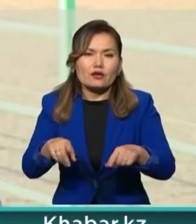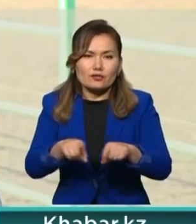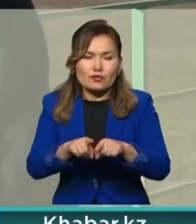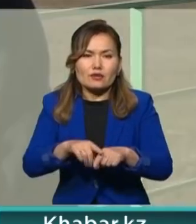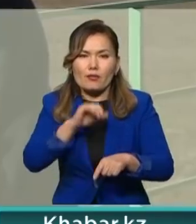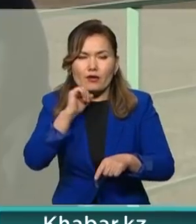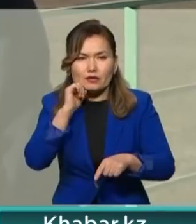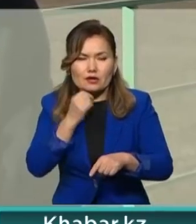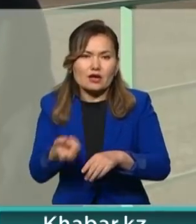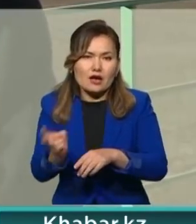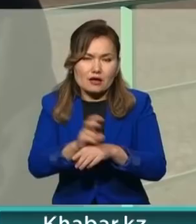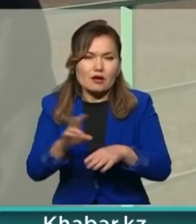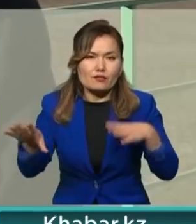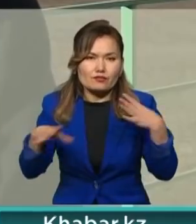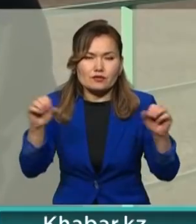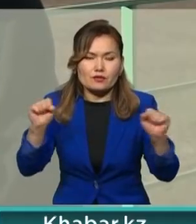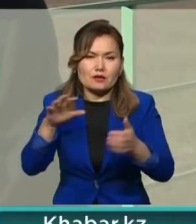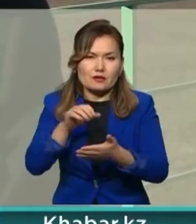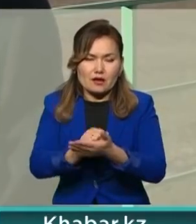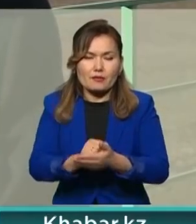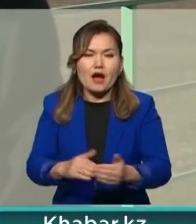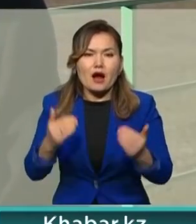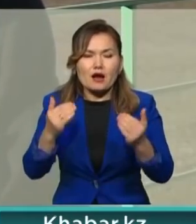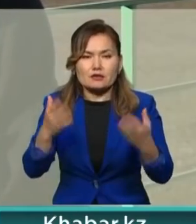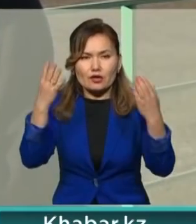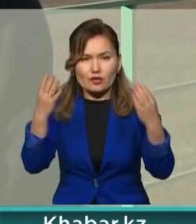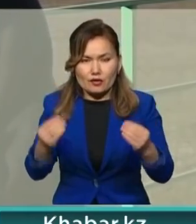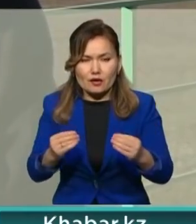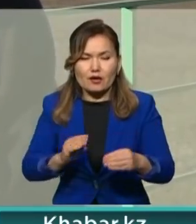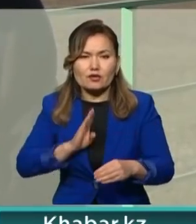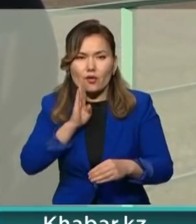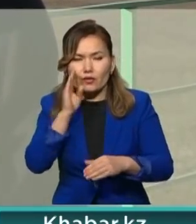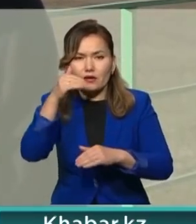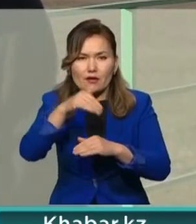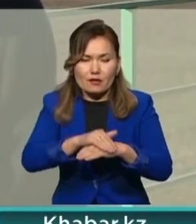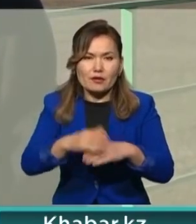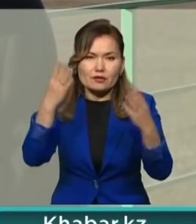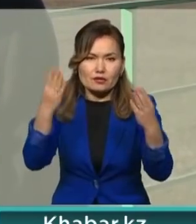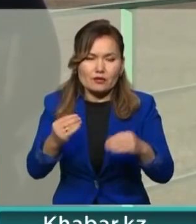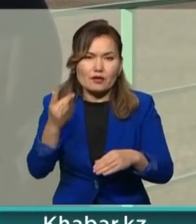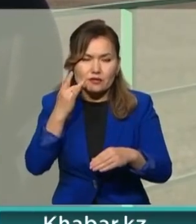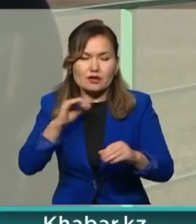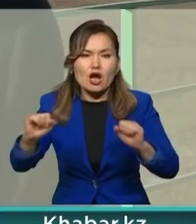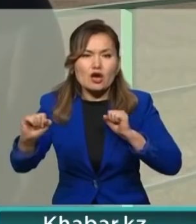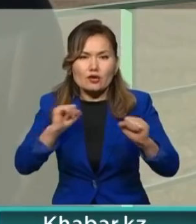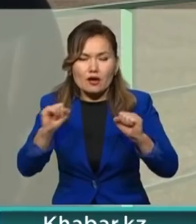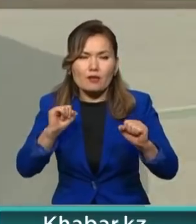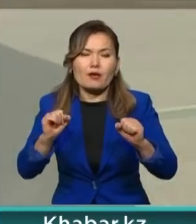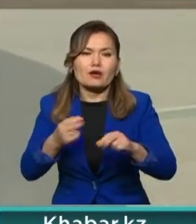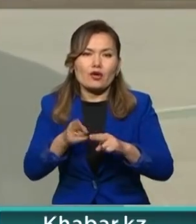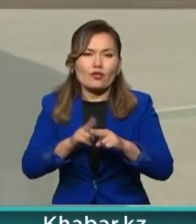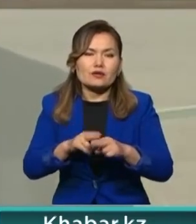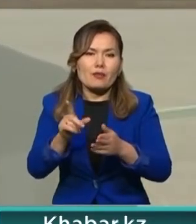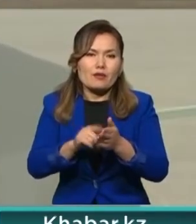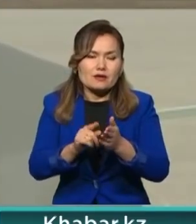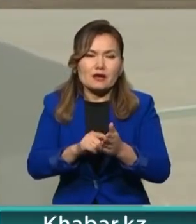жүгіреді кешке. Шұғылданушылар көп келмейтін, қазіргі таңда азанды кешке күндізде жүгірушілер келіп жүгіріп шұғылданып жатыр.